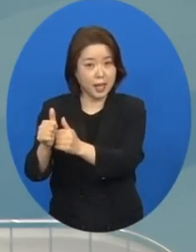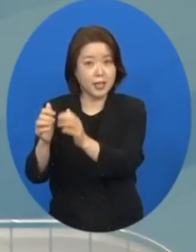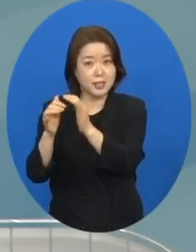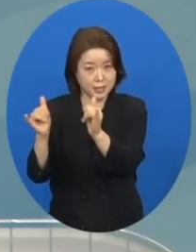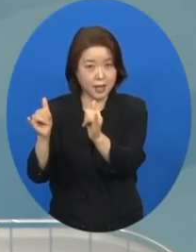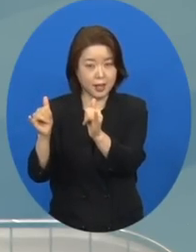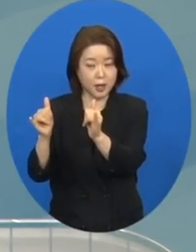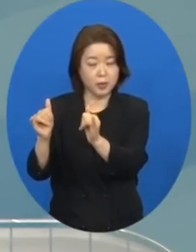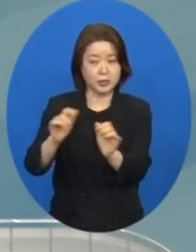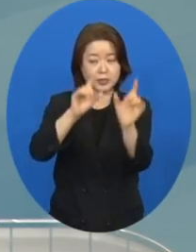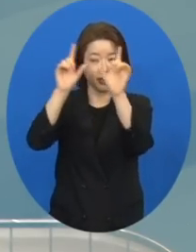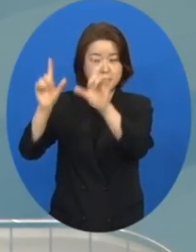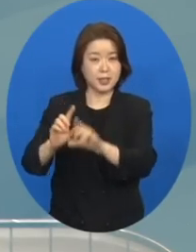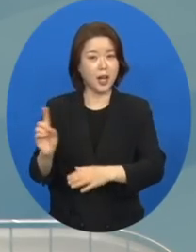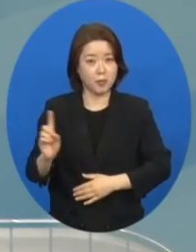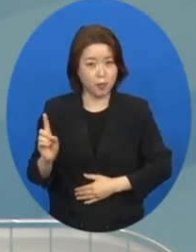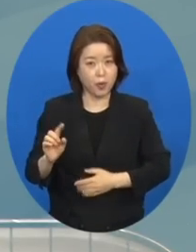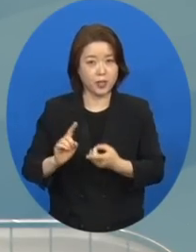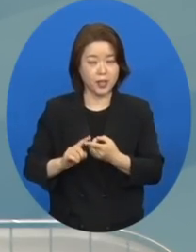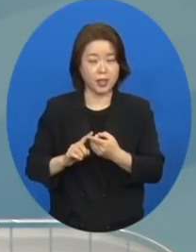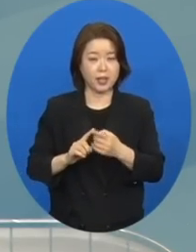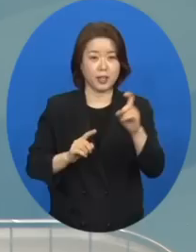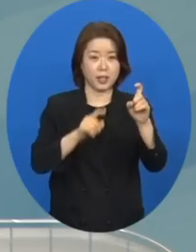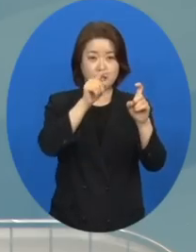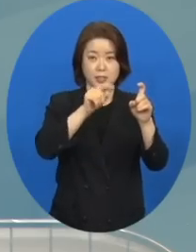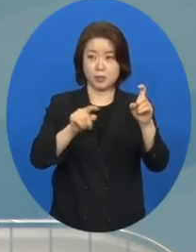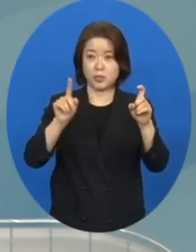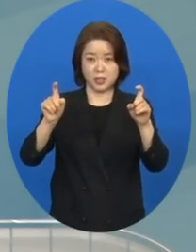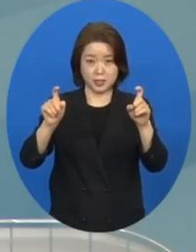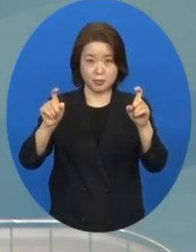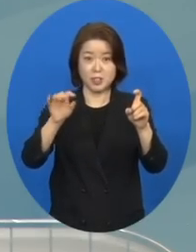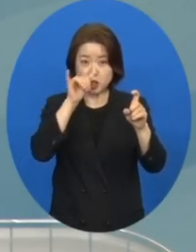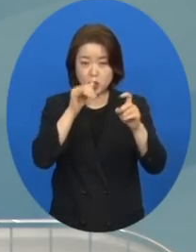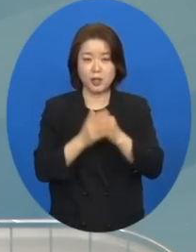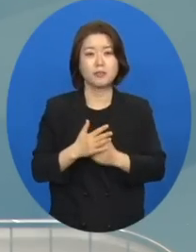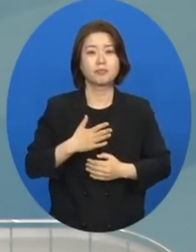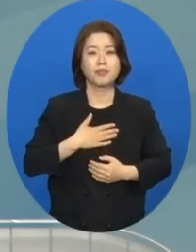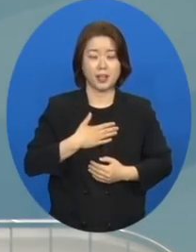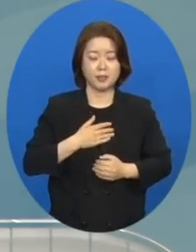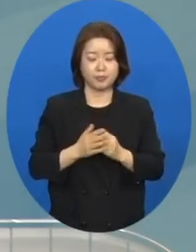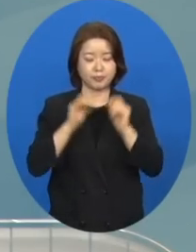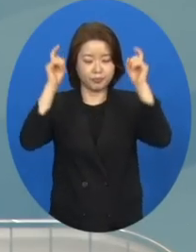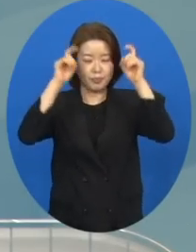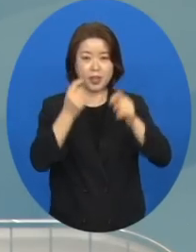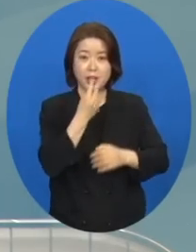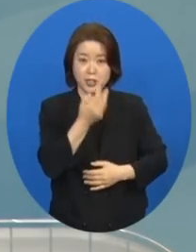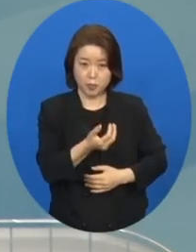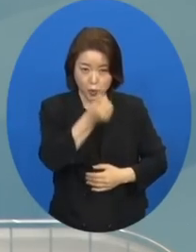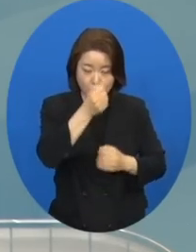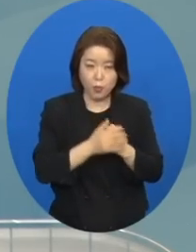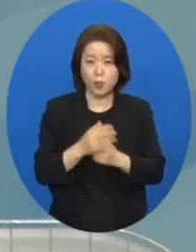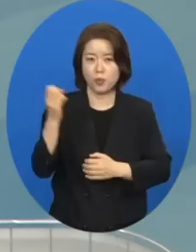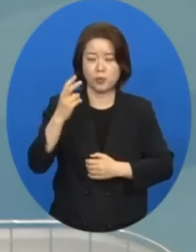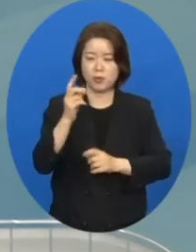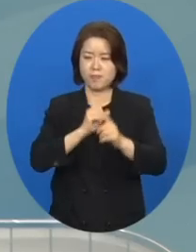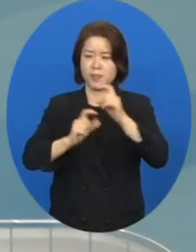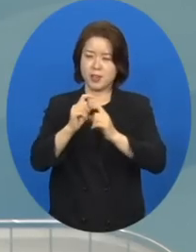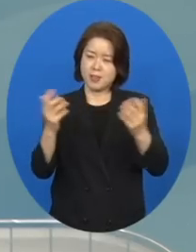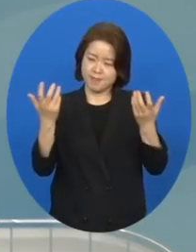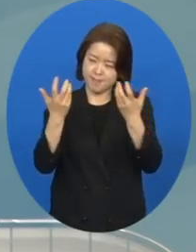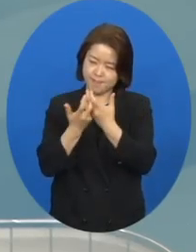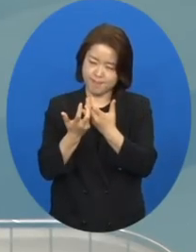삶이 어떤 것인지는 10절에 이렇게 약속에 되어 있습니다 나는 양들이 생명을 얻고 또 도 또 더 넘치게